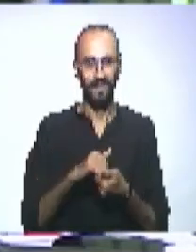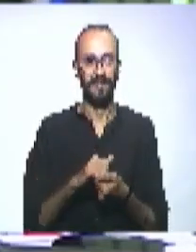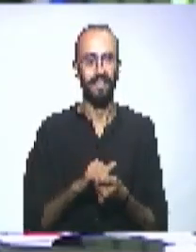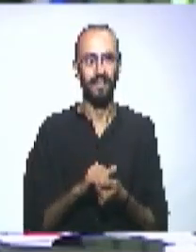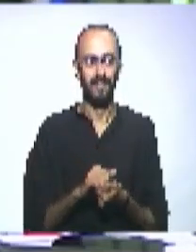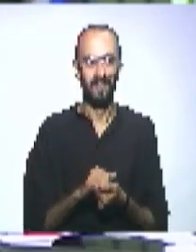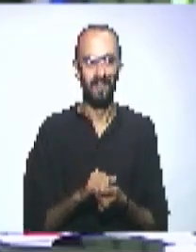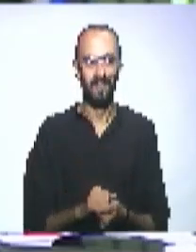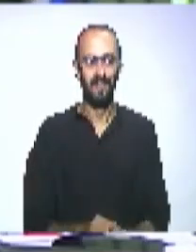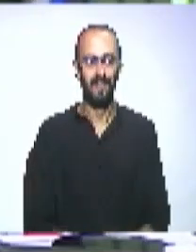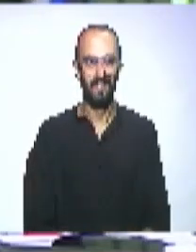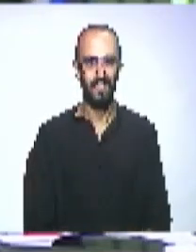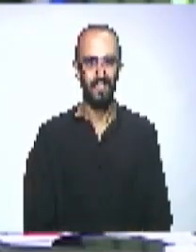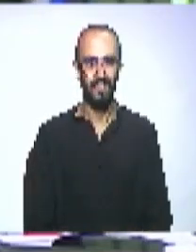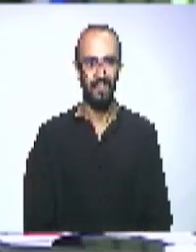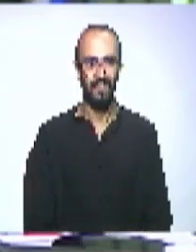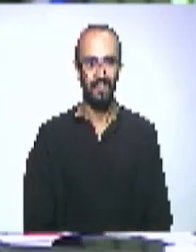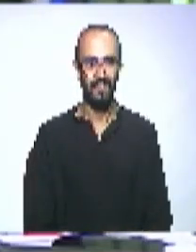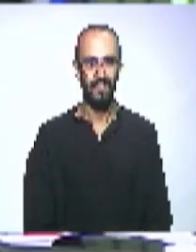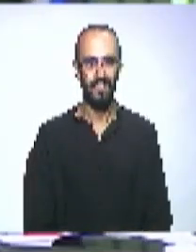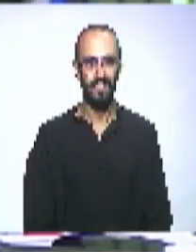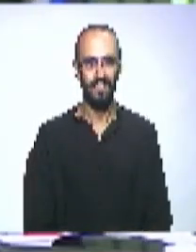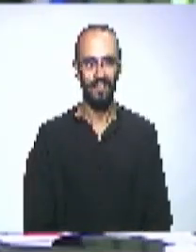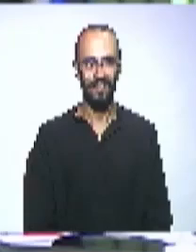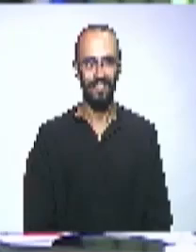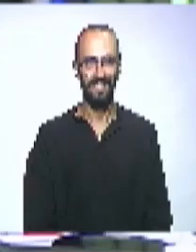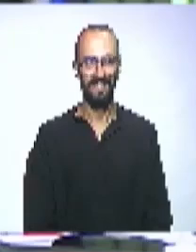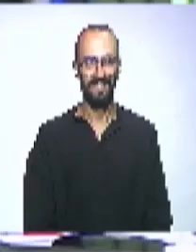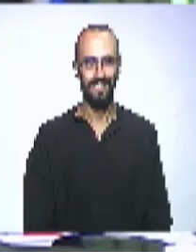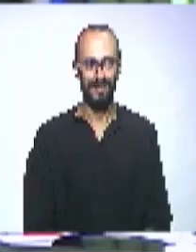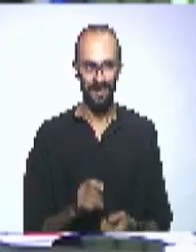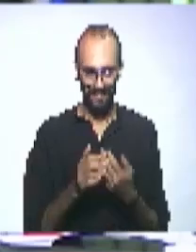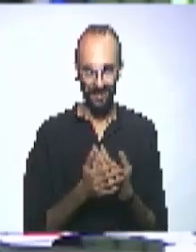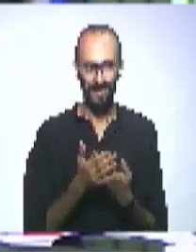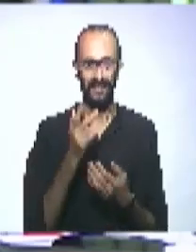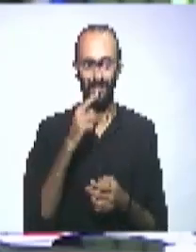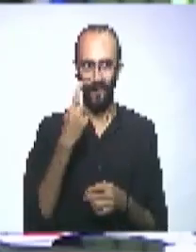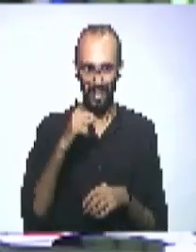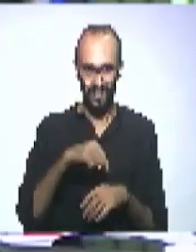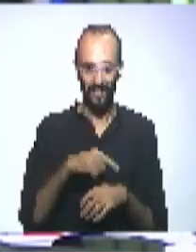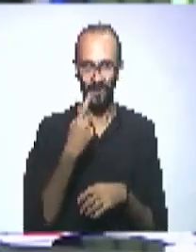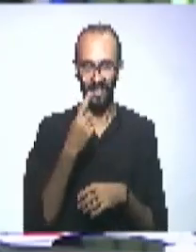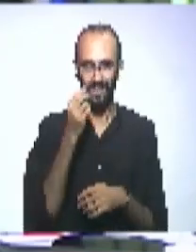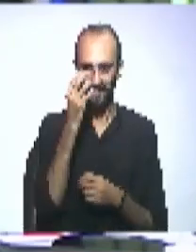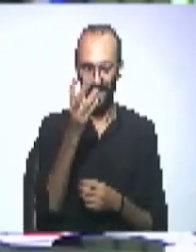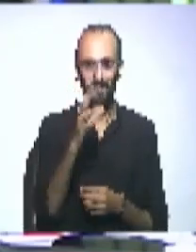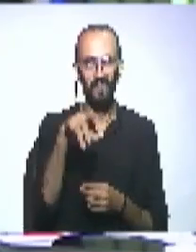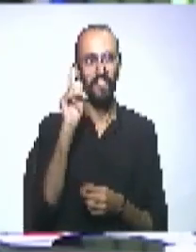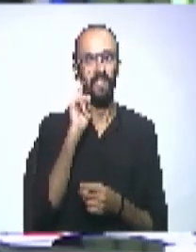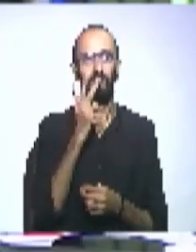واحد جديد اهو. خلاص يا شيف، خلاص اهو واحد جديد لسه برضو لابس واحد. ماشي طيب،